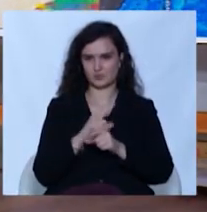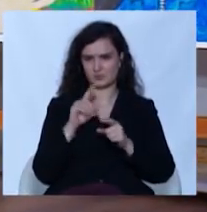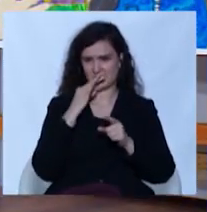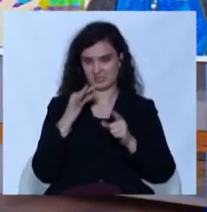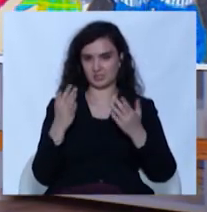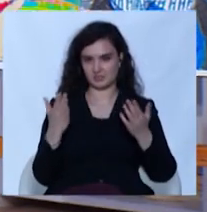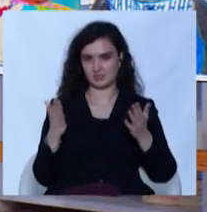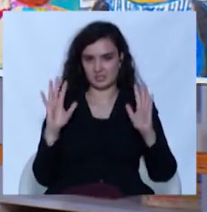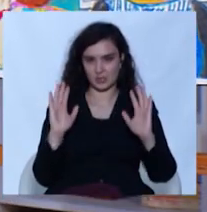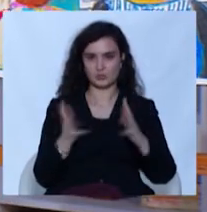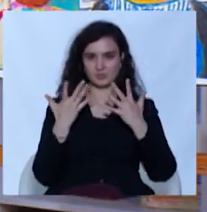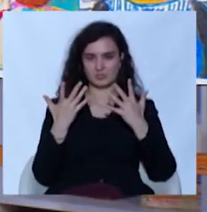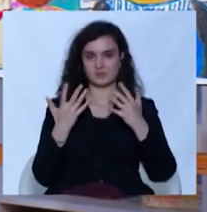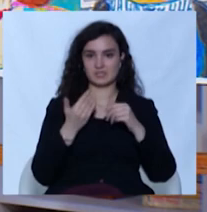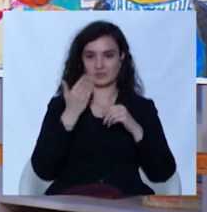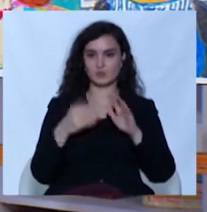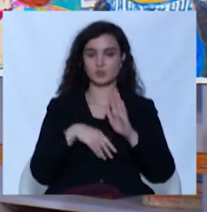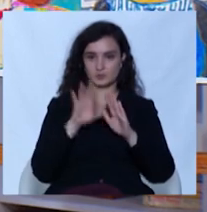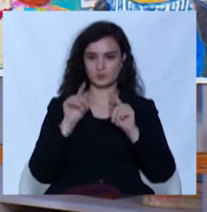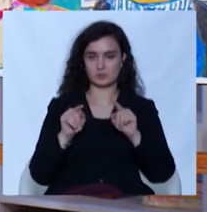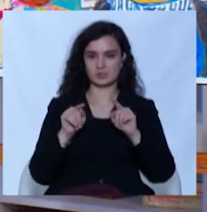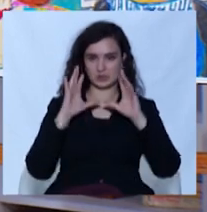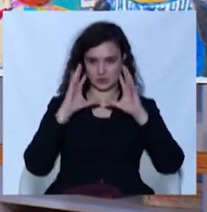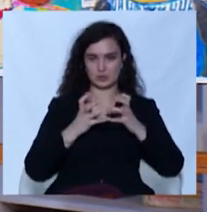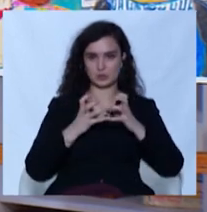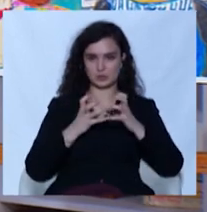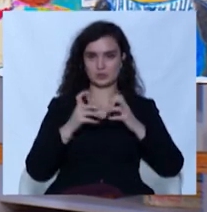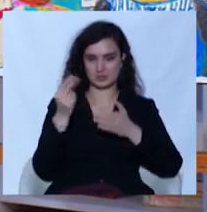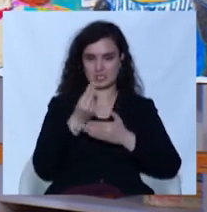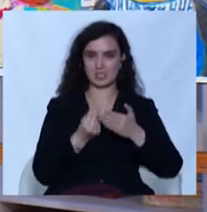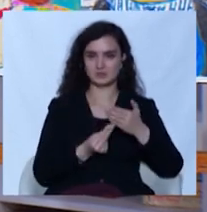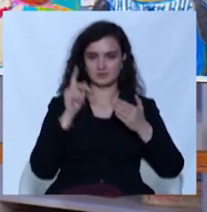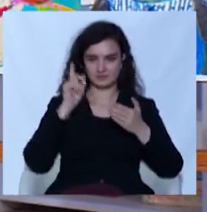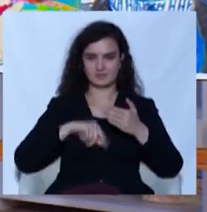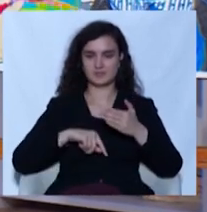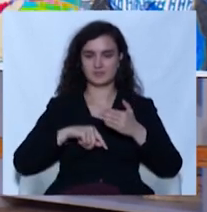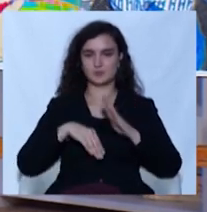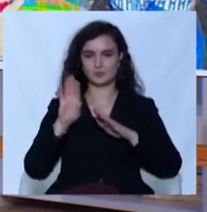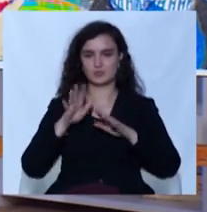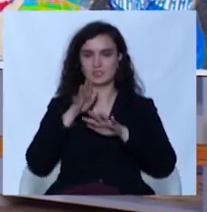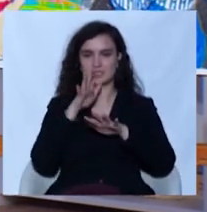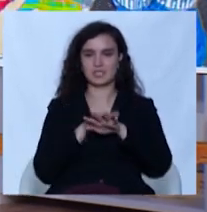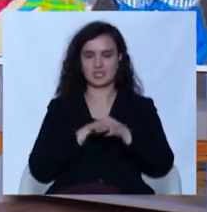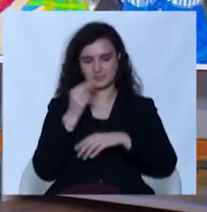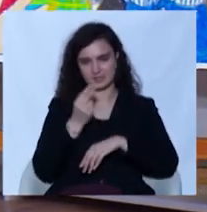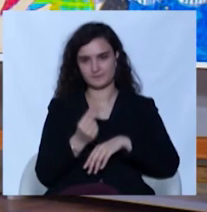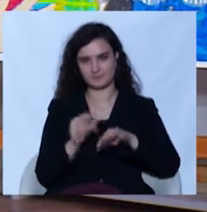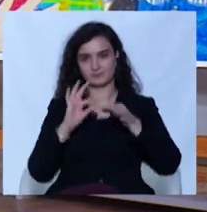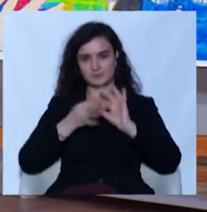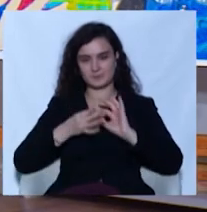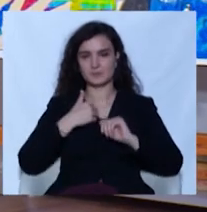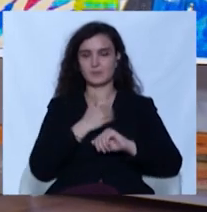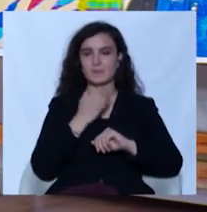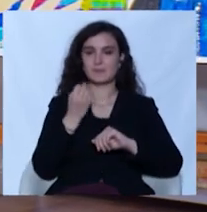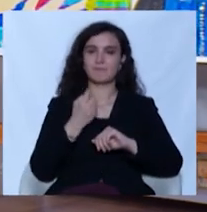აი ესე ნაუცფადევად, თქვენ უფრო სერიოზულად მიუდგებით ამას და უფრო დიდხანს იმუშავებთ. მე მინდა